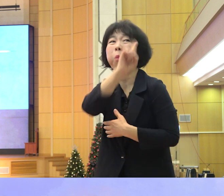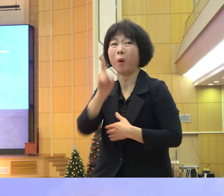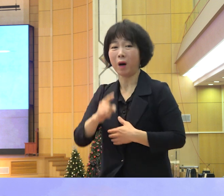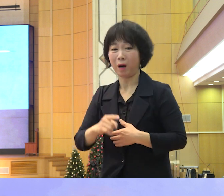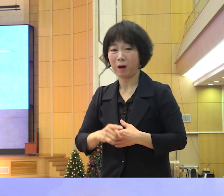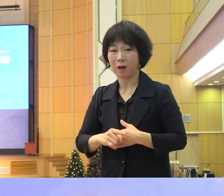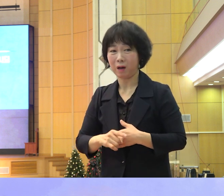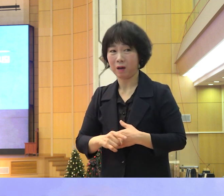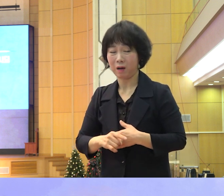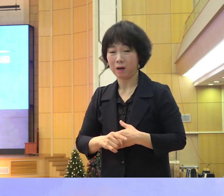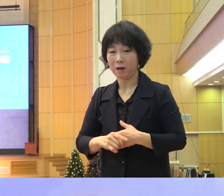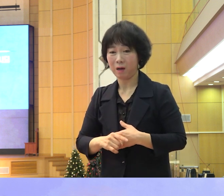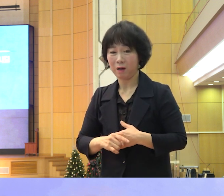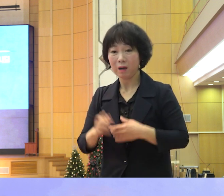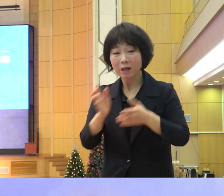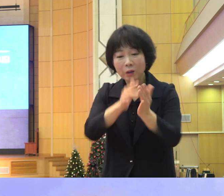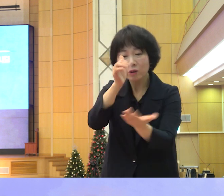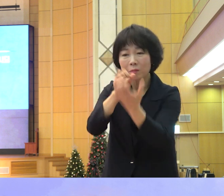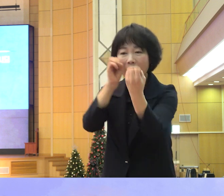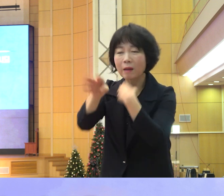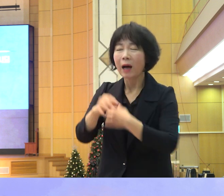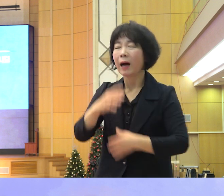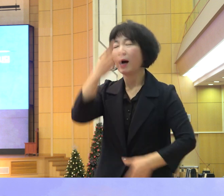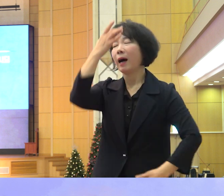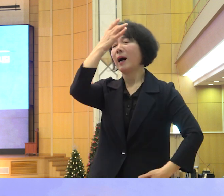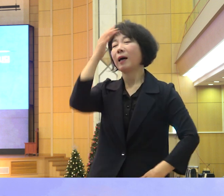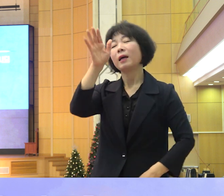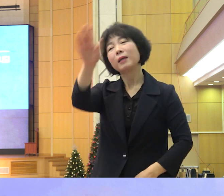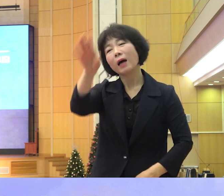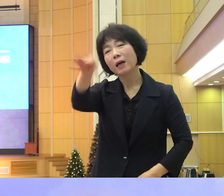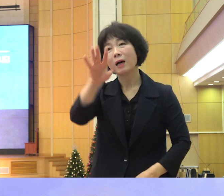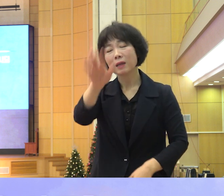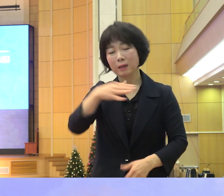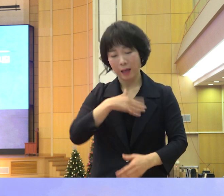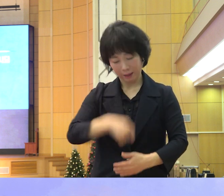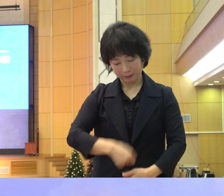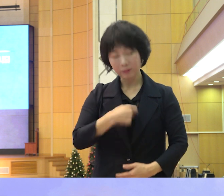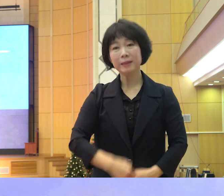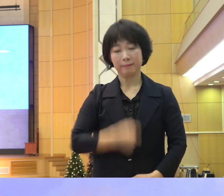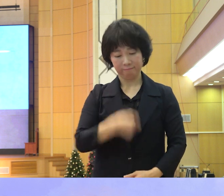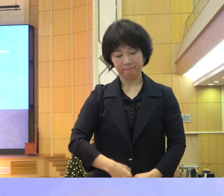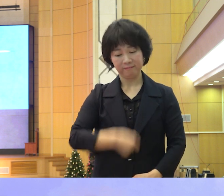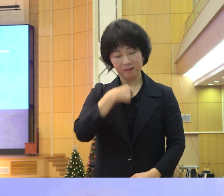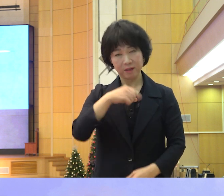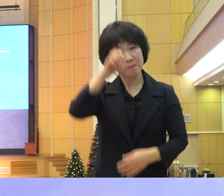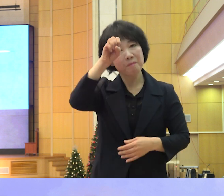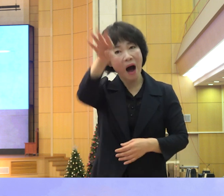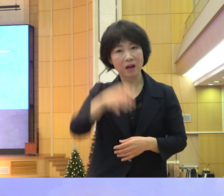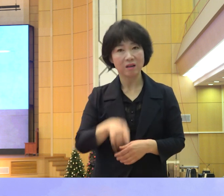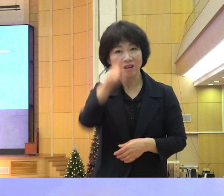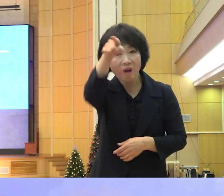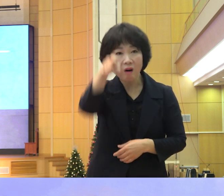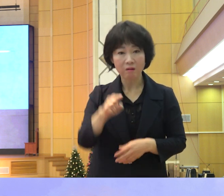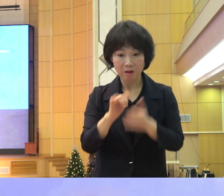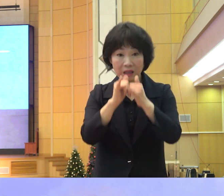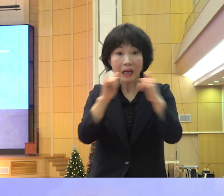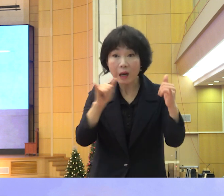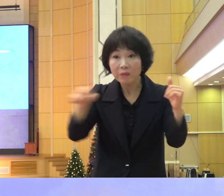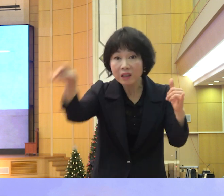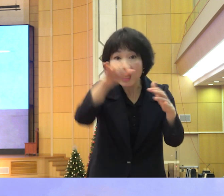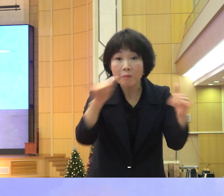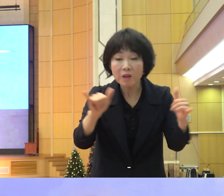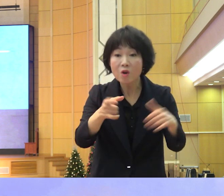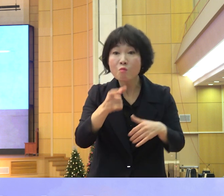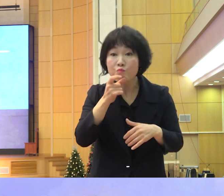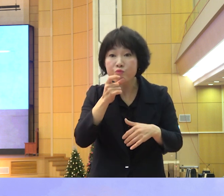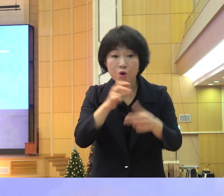수 있삼나이까? 예수께서 대답하시되 진실로 진실로 내게 이르노니 사람이 물과 성령으로